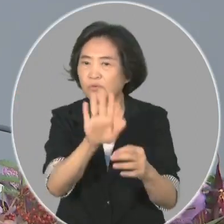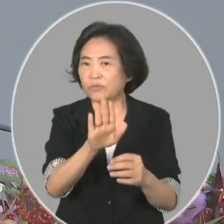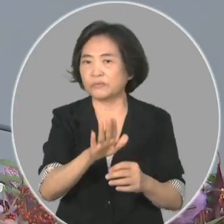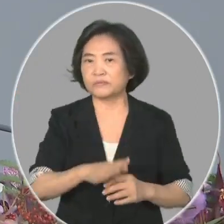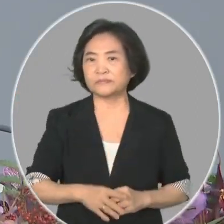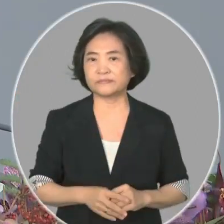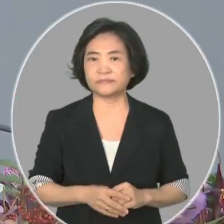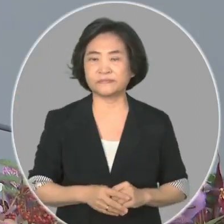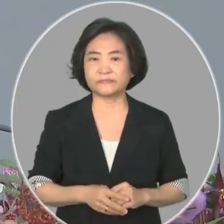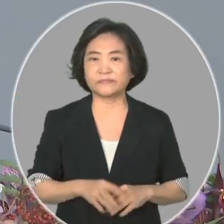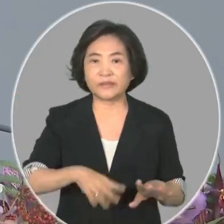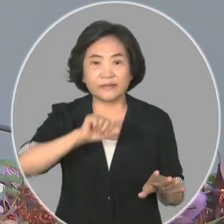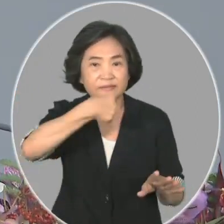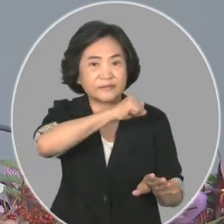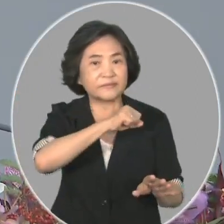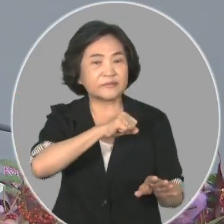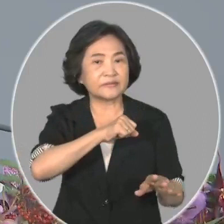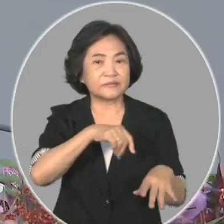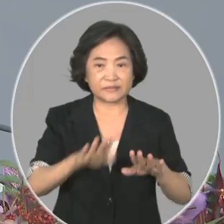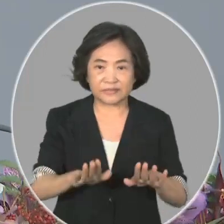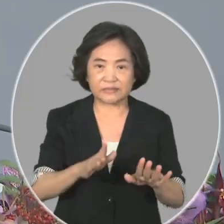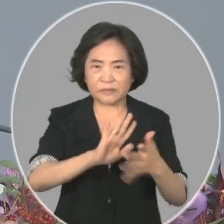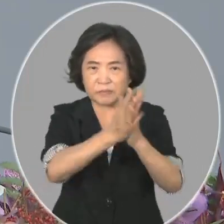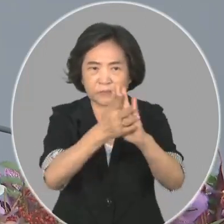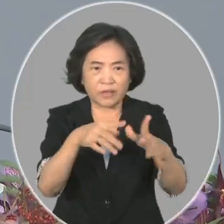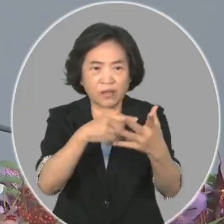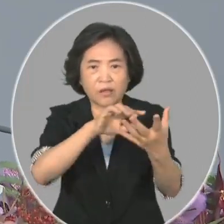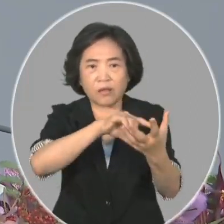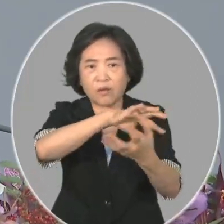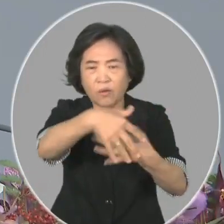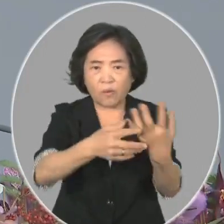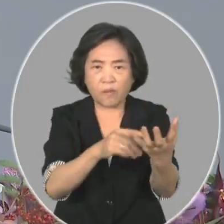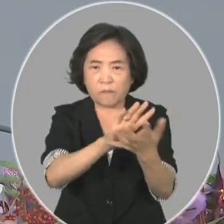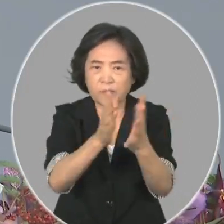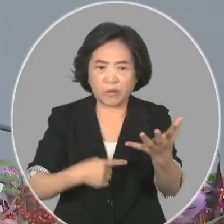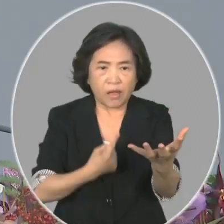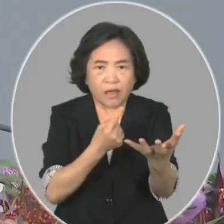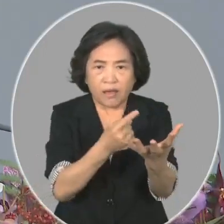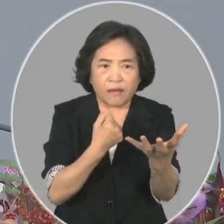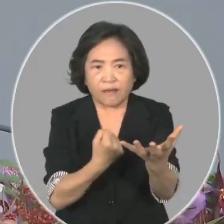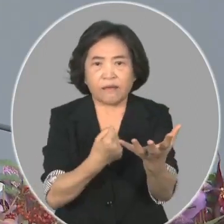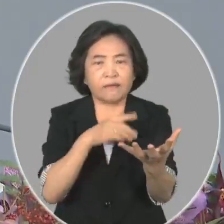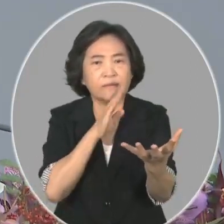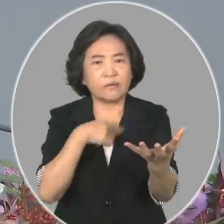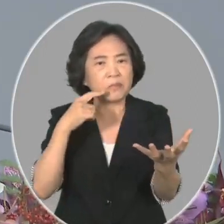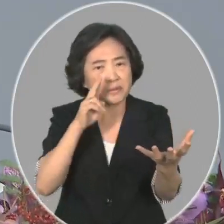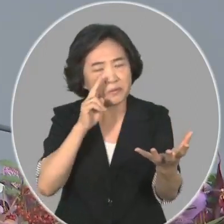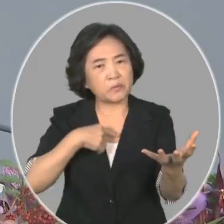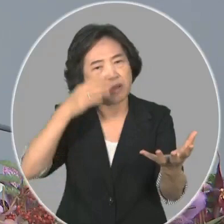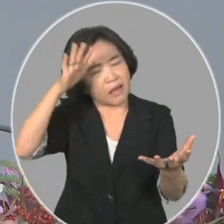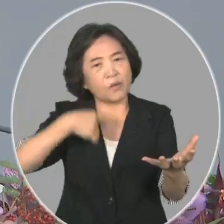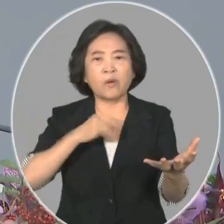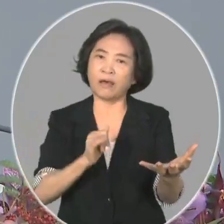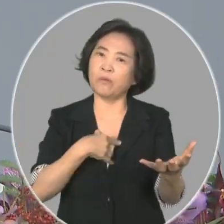关。台湾正处在变局之中，我们不能抱着侥幸的心态，我们必